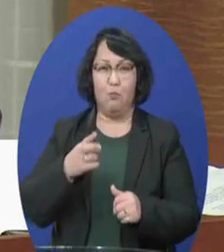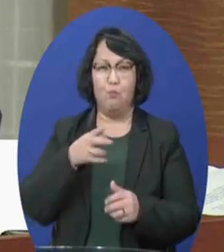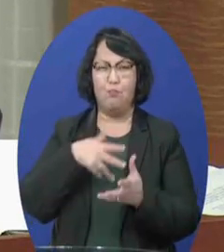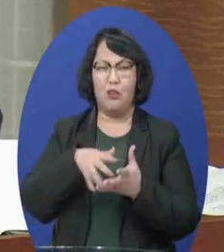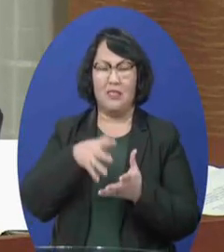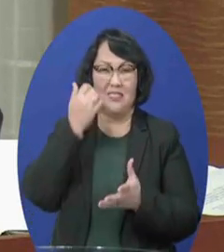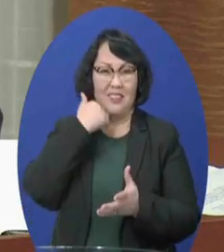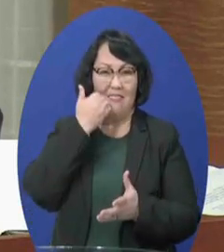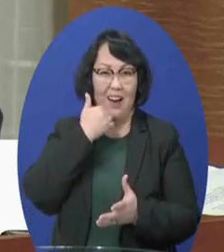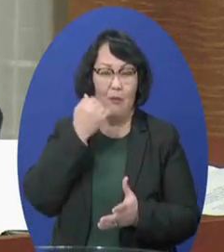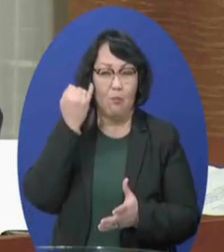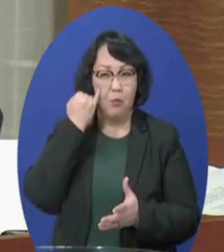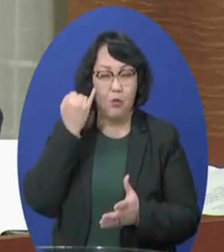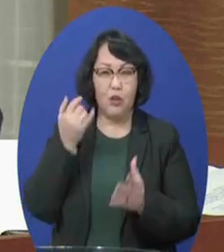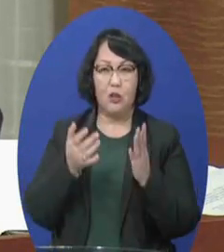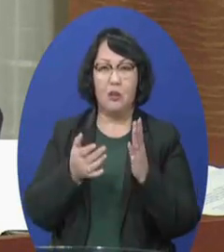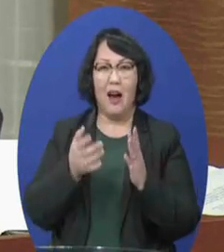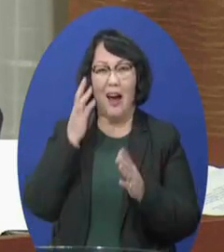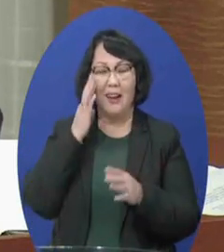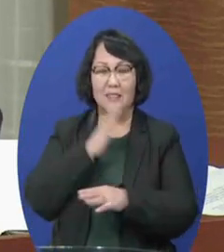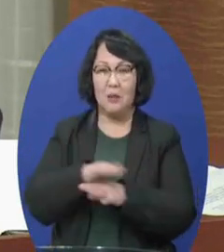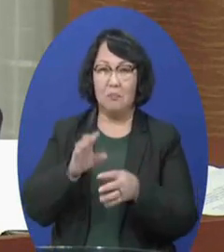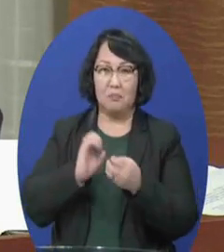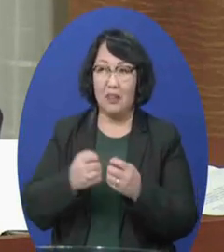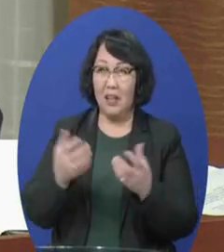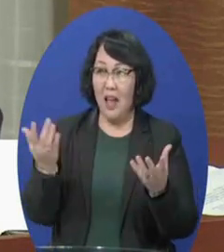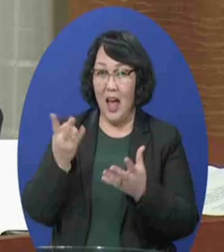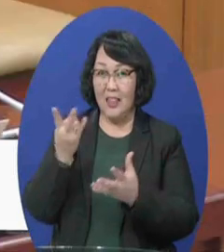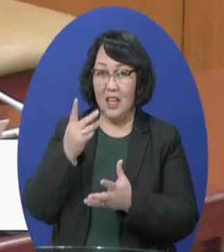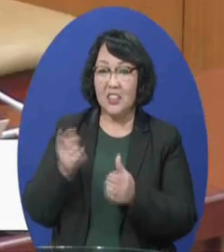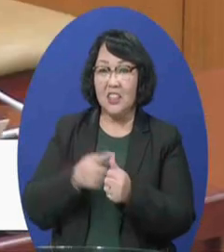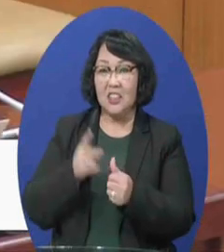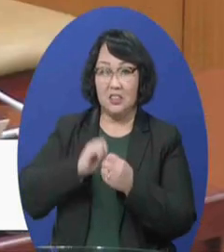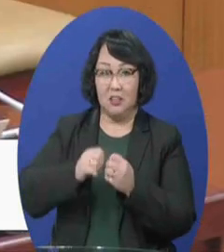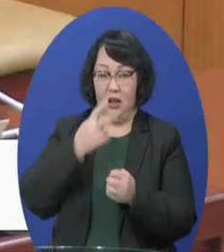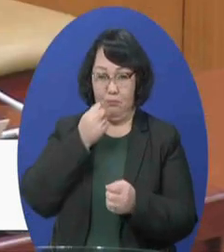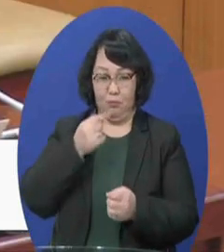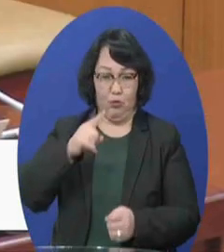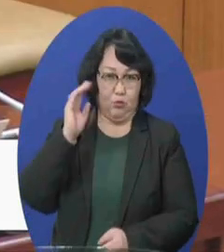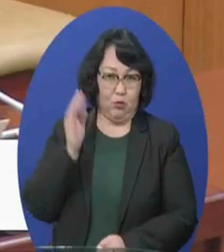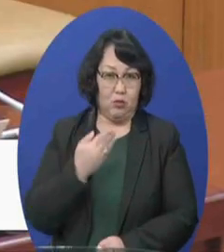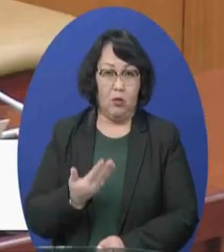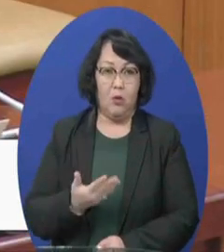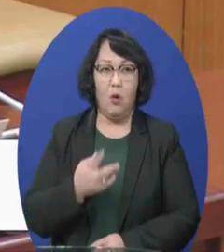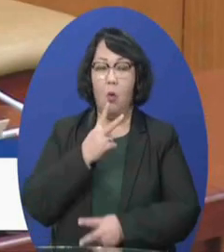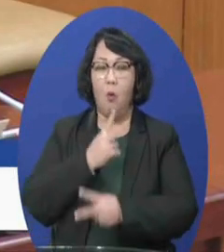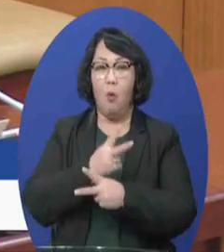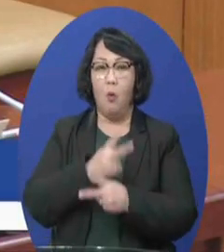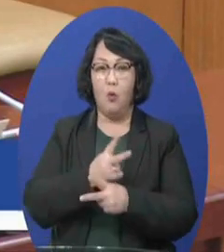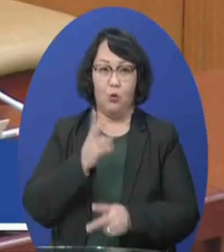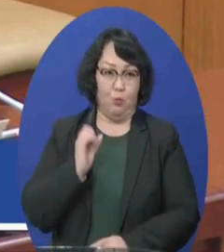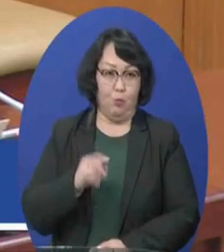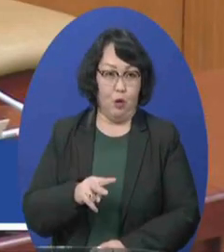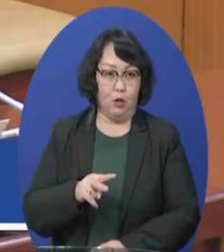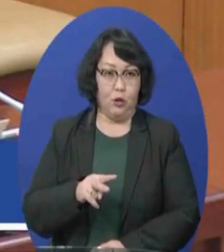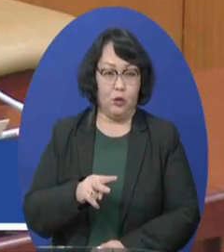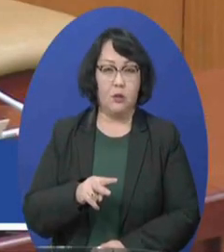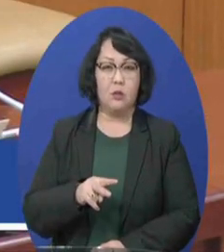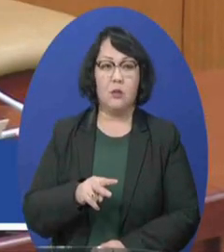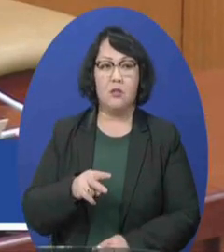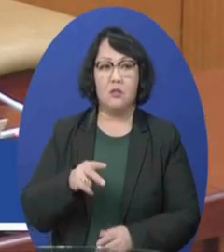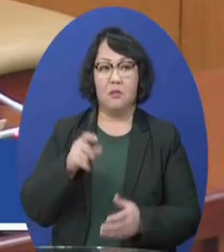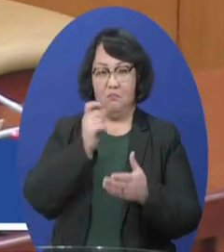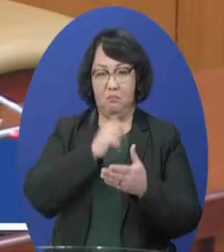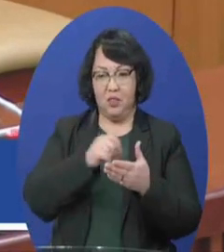технологиг ашиглаж байгаа нь бол хаанаас явуулж байгаа нь ойлгомжтой болж байна шүү дээ. Хууль гэдэг бол өхтөө бол бичсэн